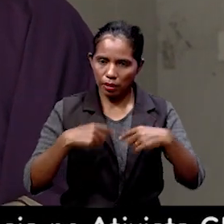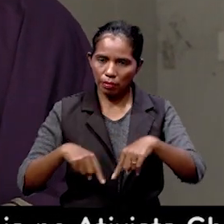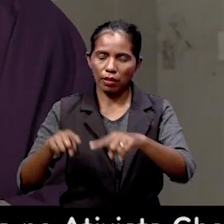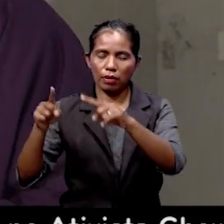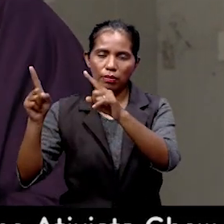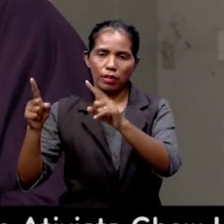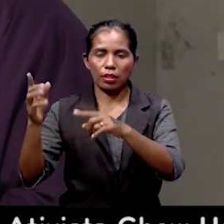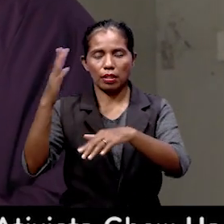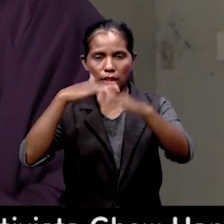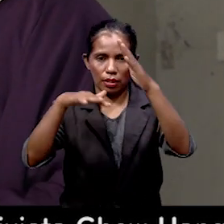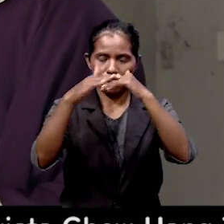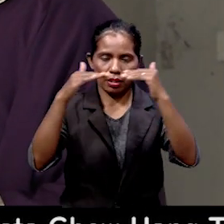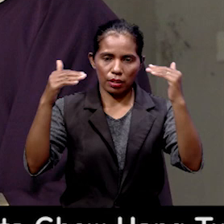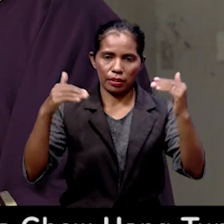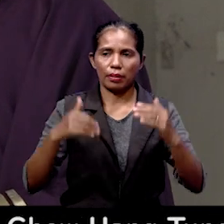mainkan